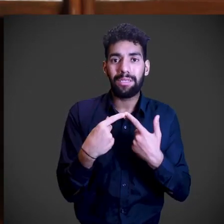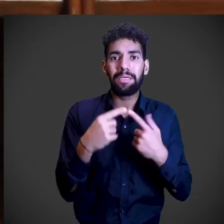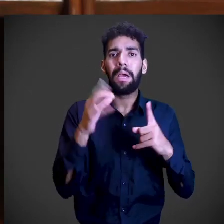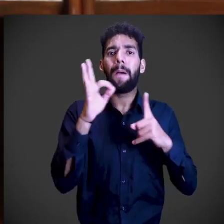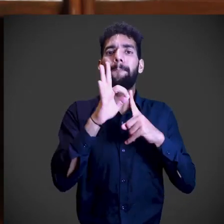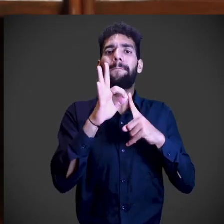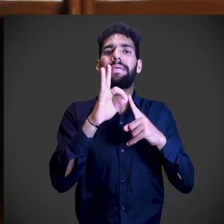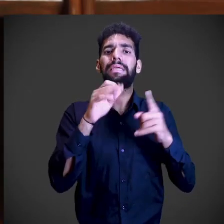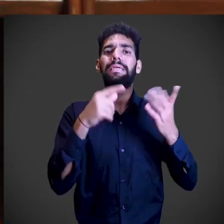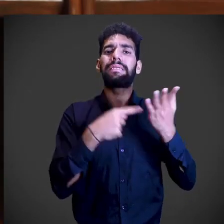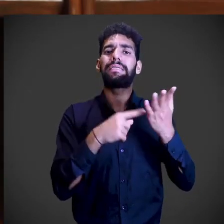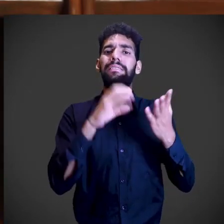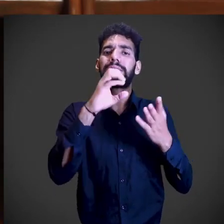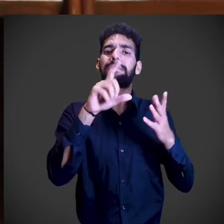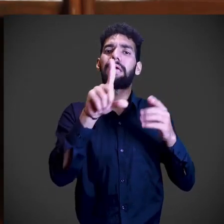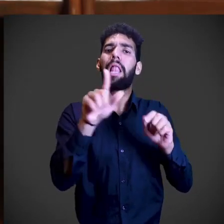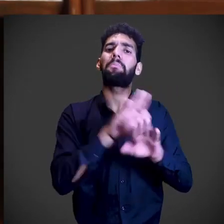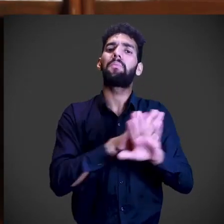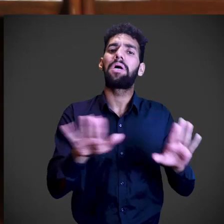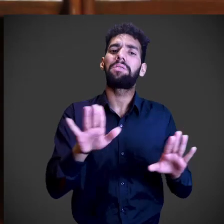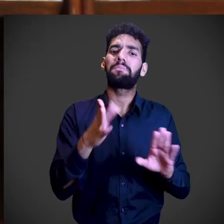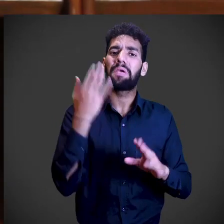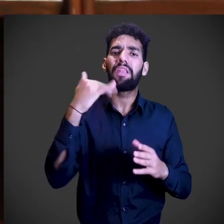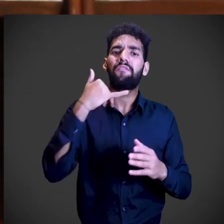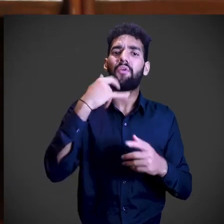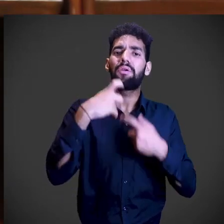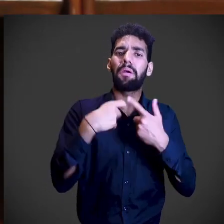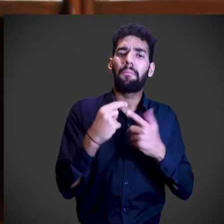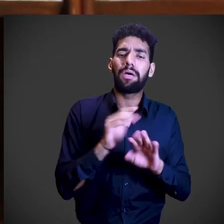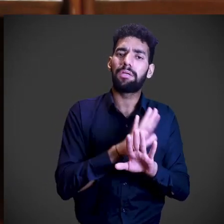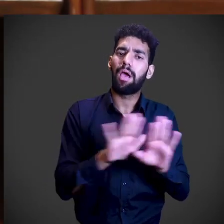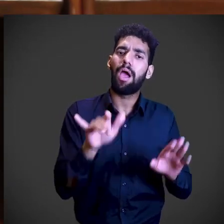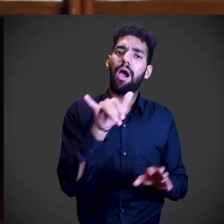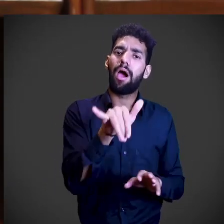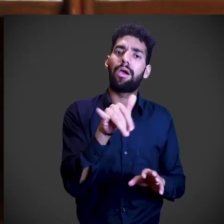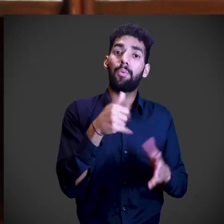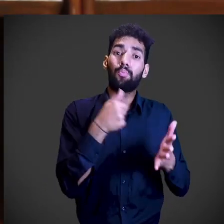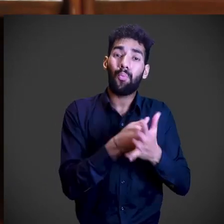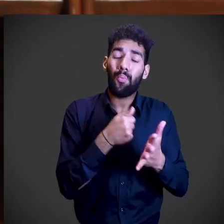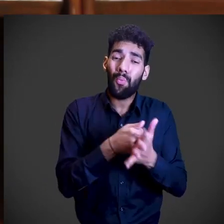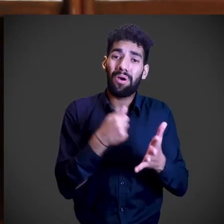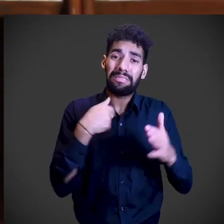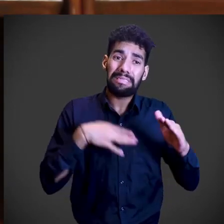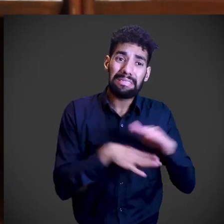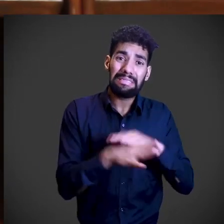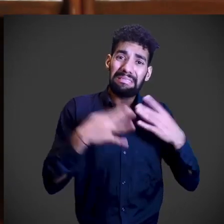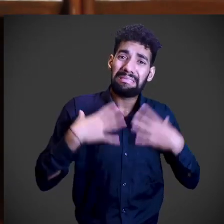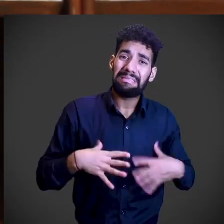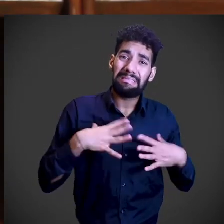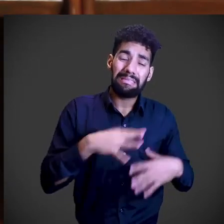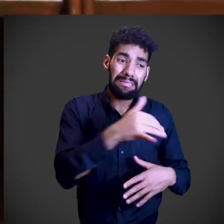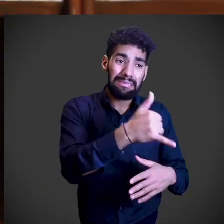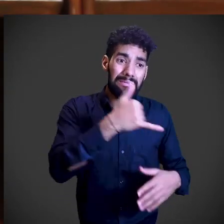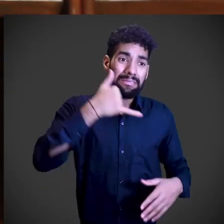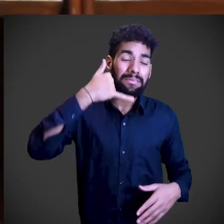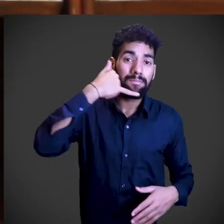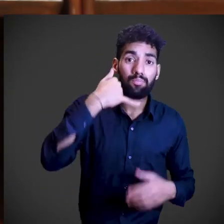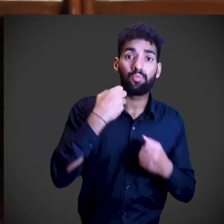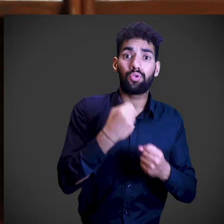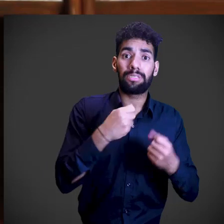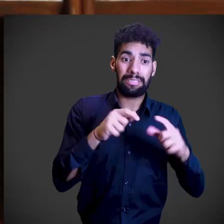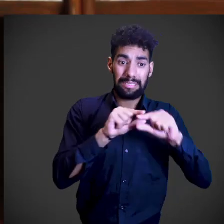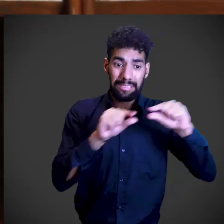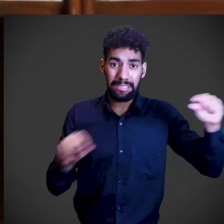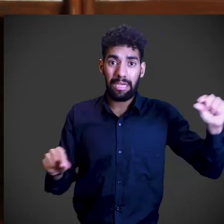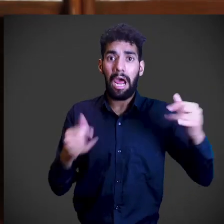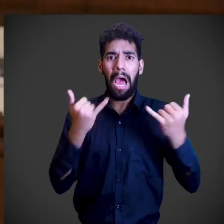थी, बड़ी मुश्किल से उसका मिलता था, बड़ी सिफारिशों से आपको टेलीफोन का कनेक्शन मिलता था। अब ये सारी आई